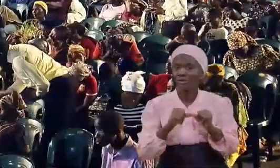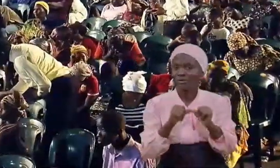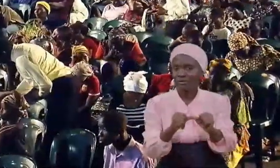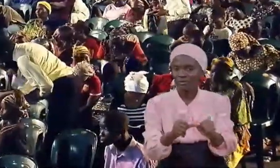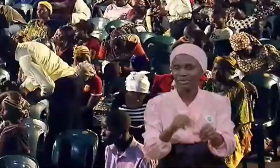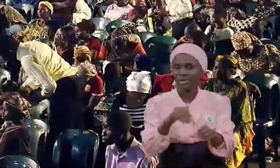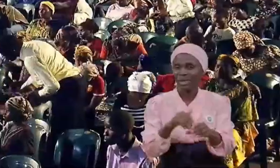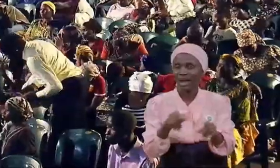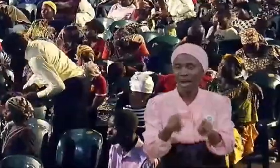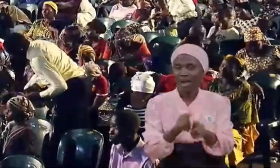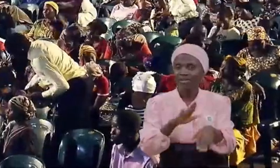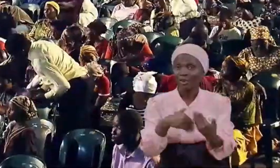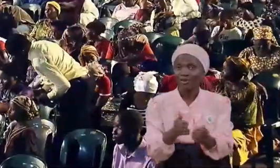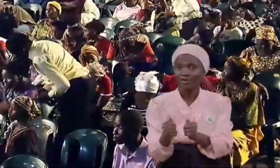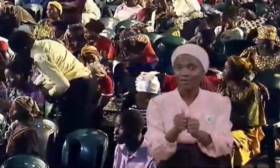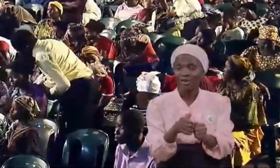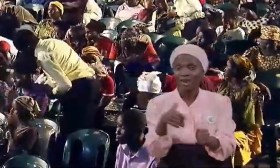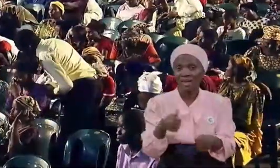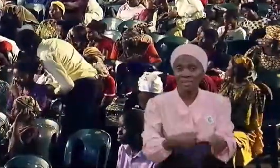disciple complet.